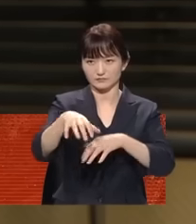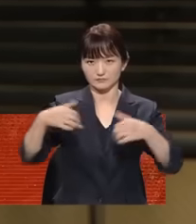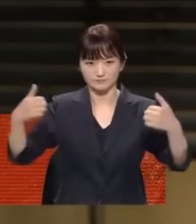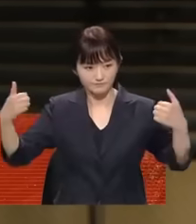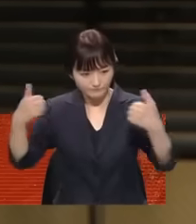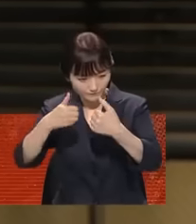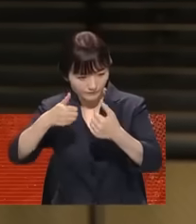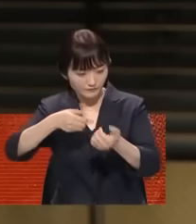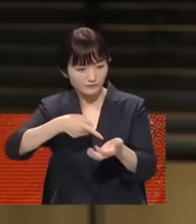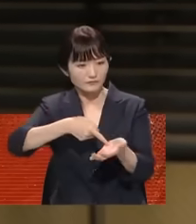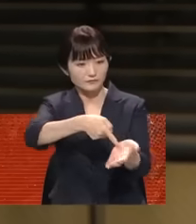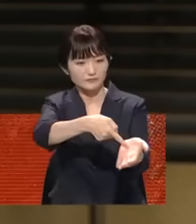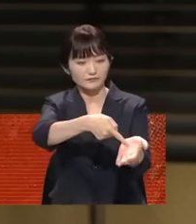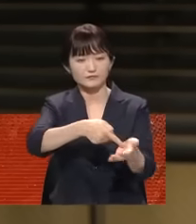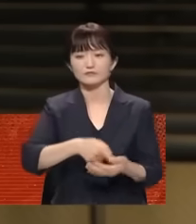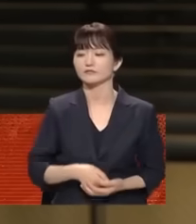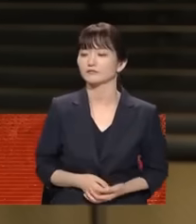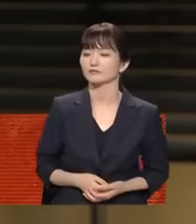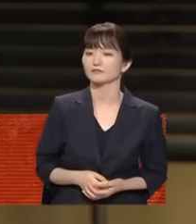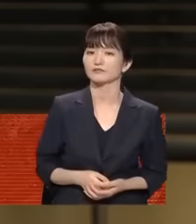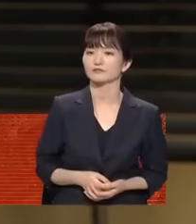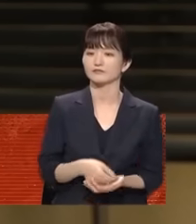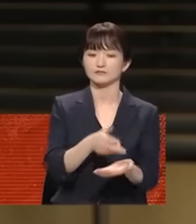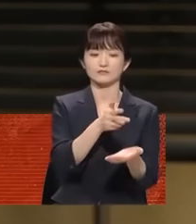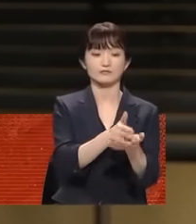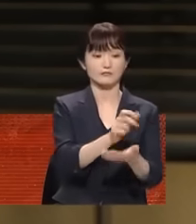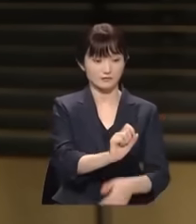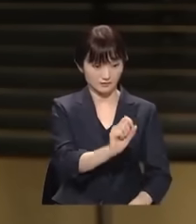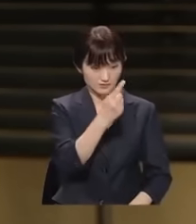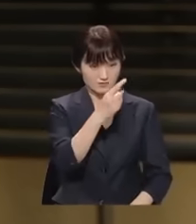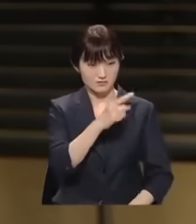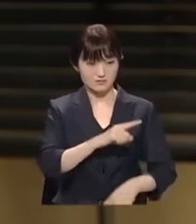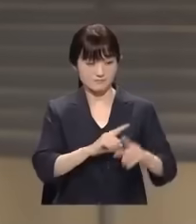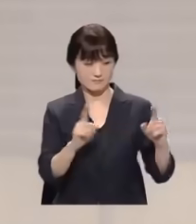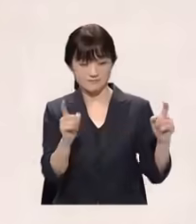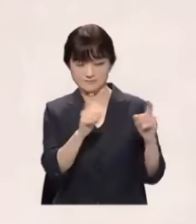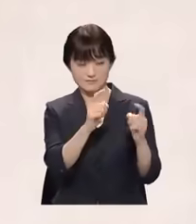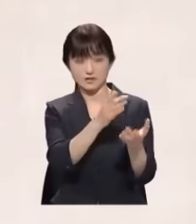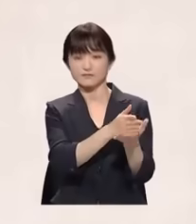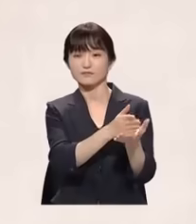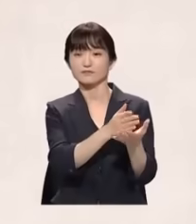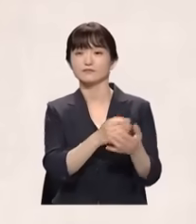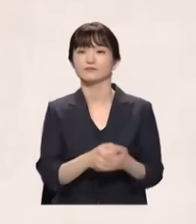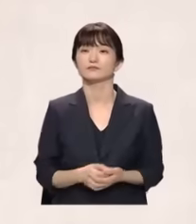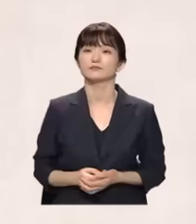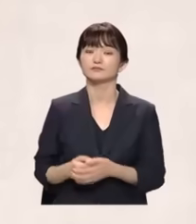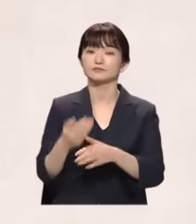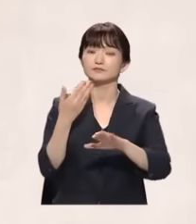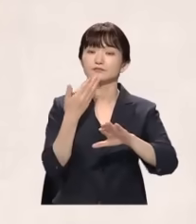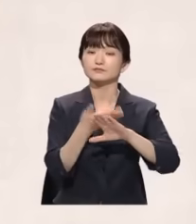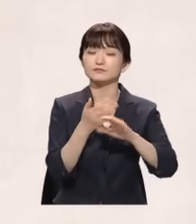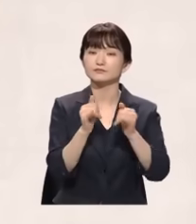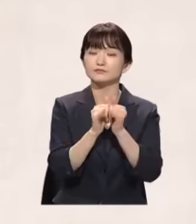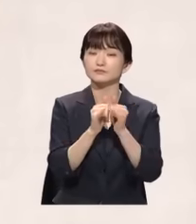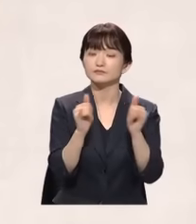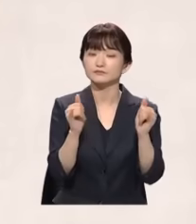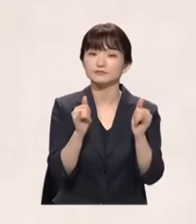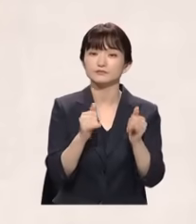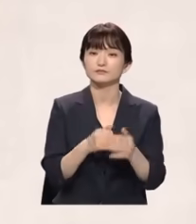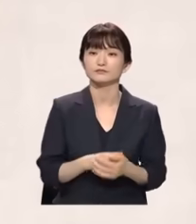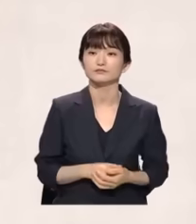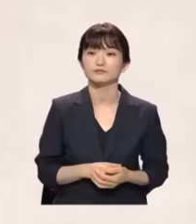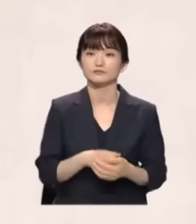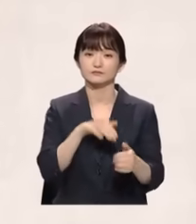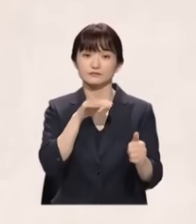해요 그러니까이 조폭 쪽에서 그때 주차 문제로 시비가 붙어도 조폭 말고 다른 조폭을 다른 조직원에